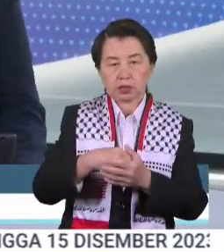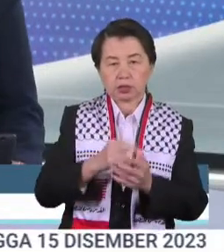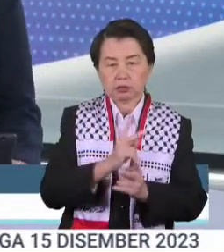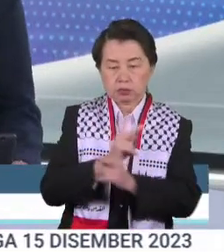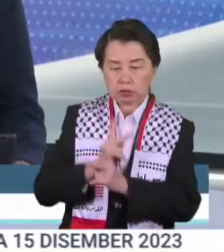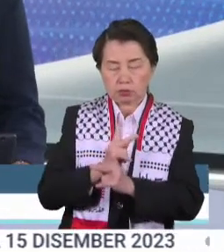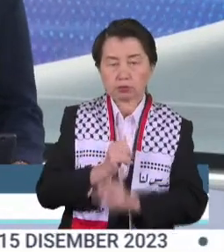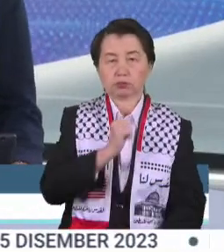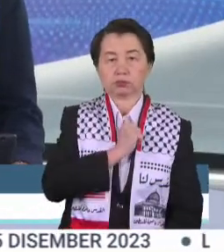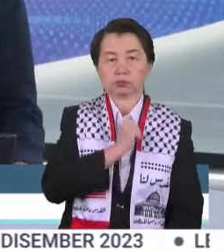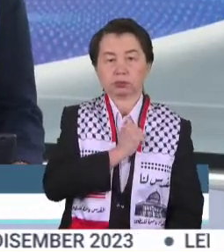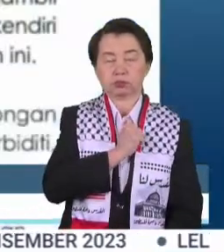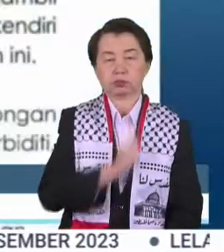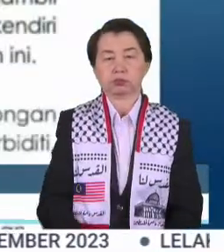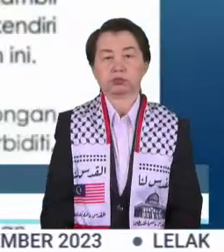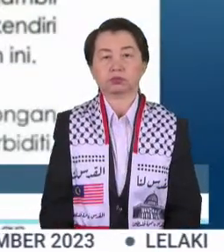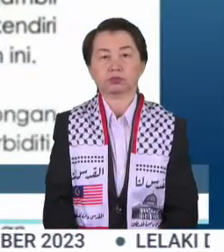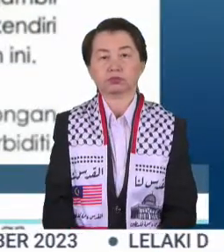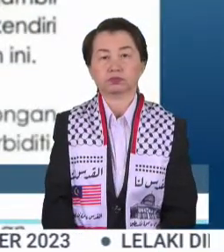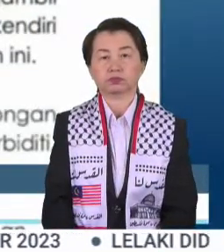kawalan kendiri.